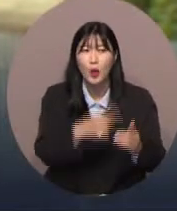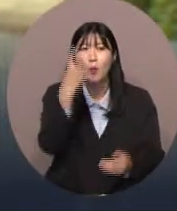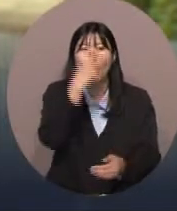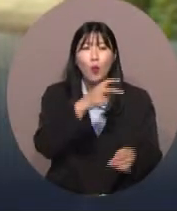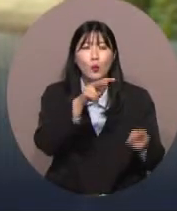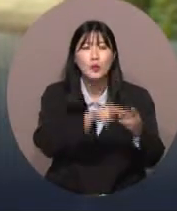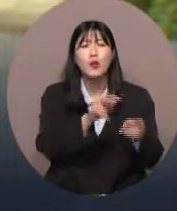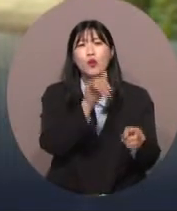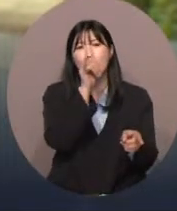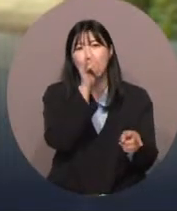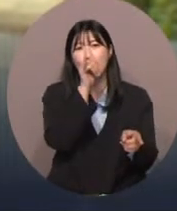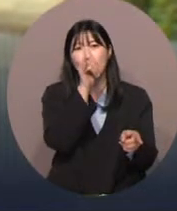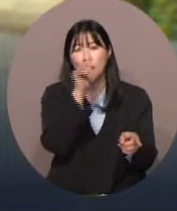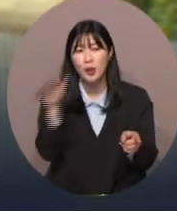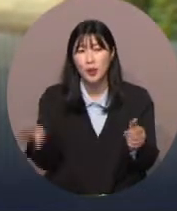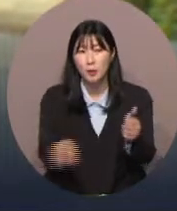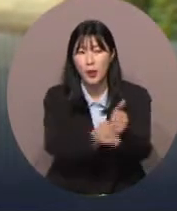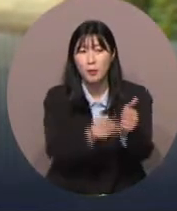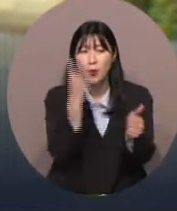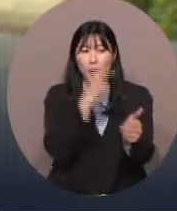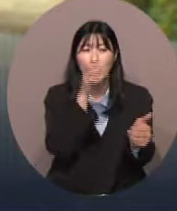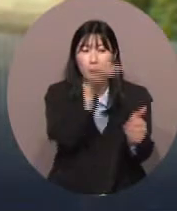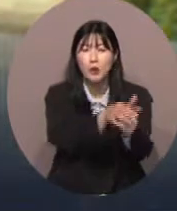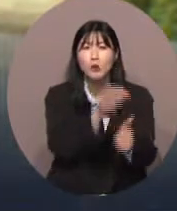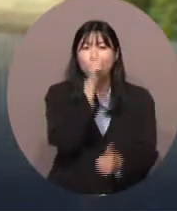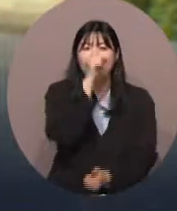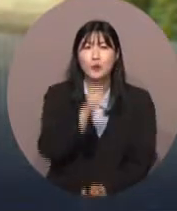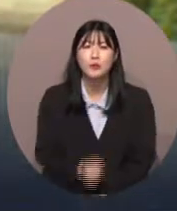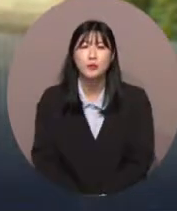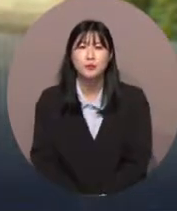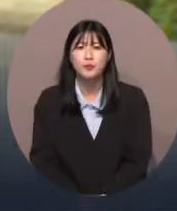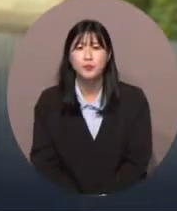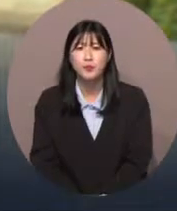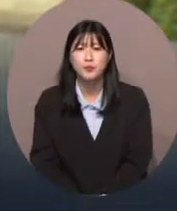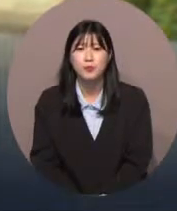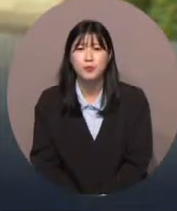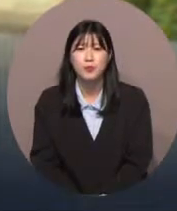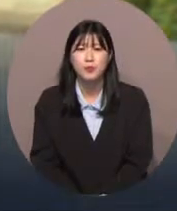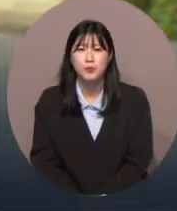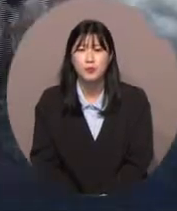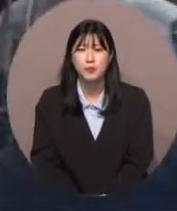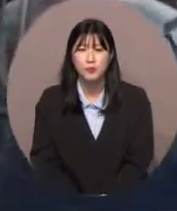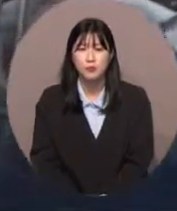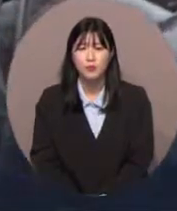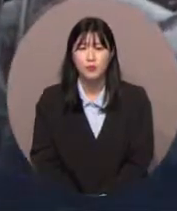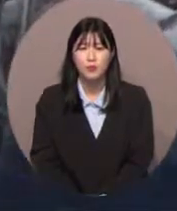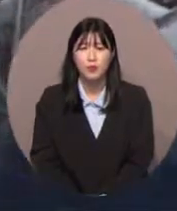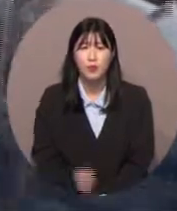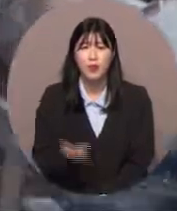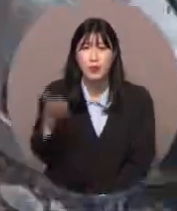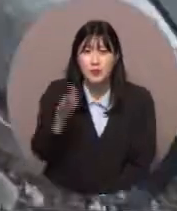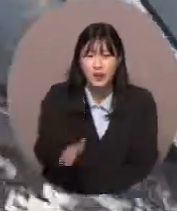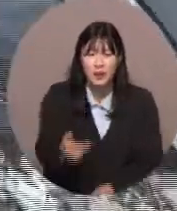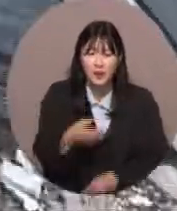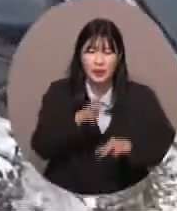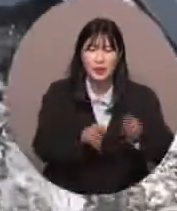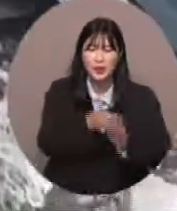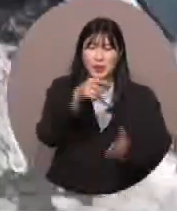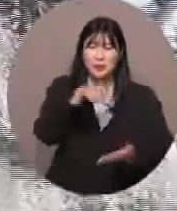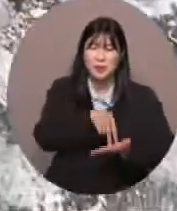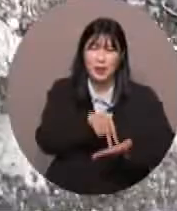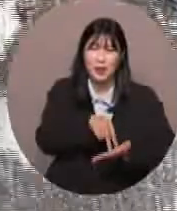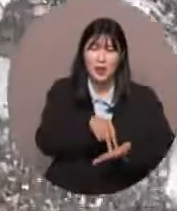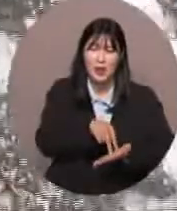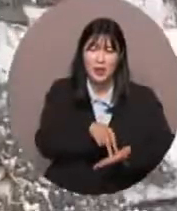큰 이제 보호 센터가 잘 갖춰져 있기 때문에 그걸 좀 적극적으로. 하지만 대전시도 보호할 수